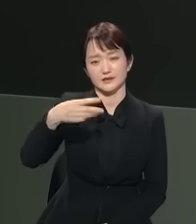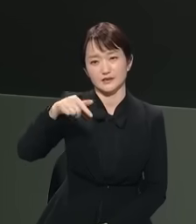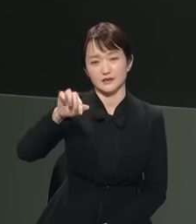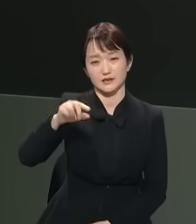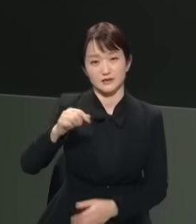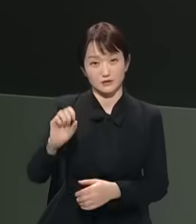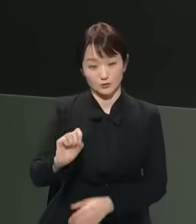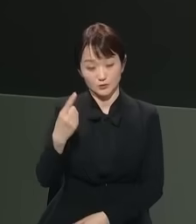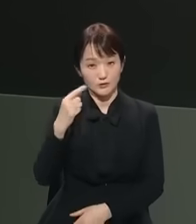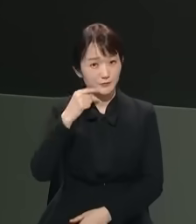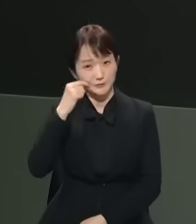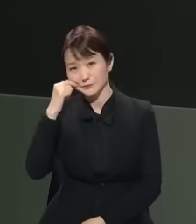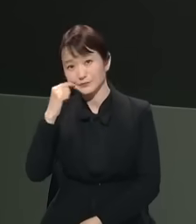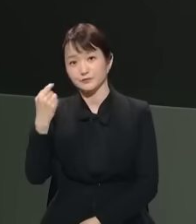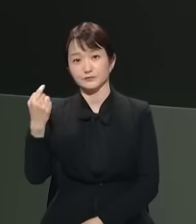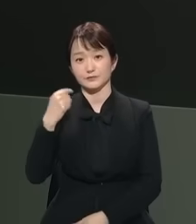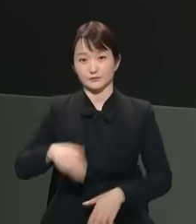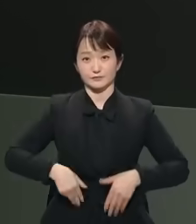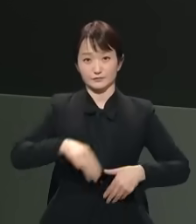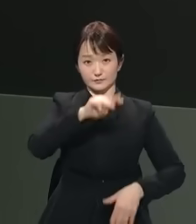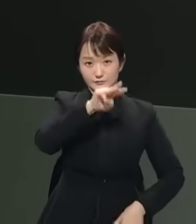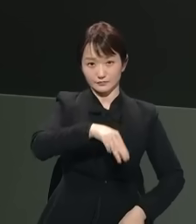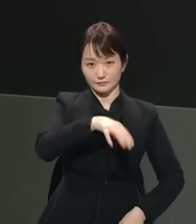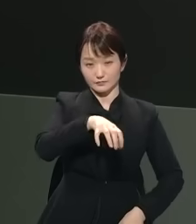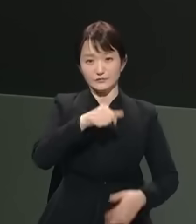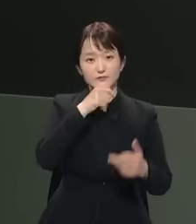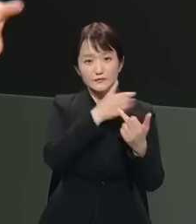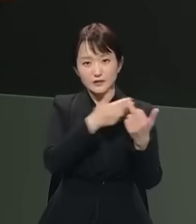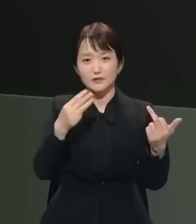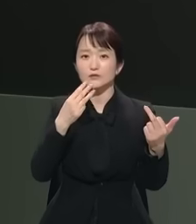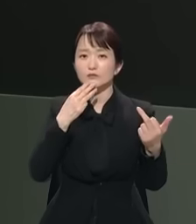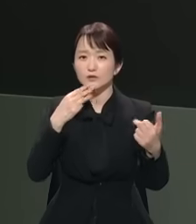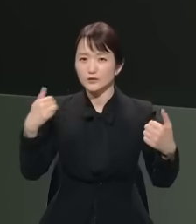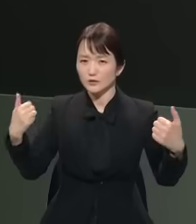어제 강원도 춘천에서 열린 강원과 서울 경기가 있었는데